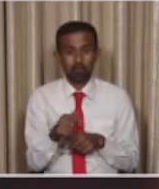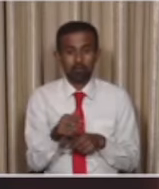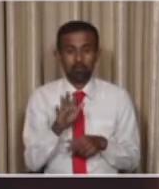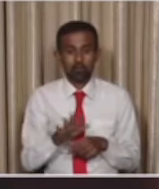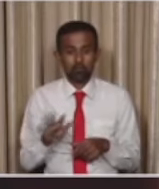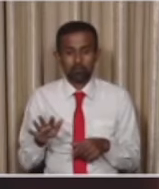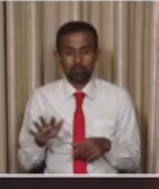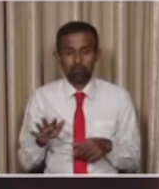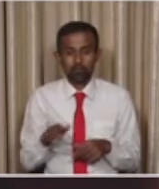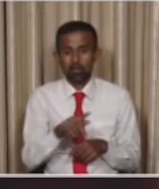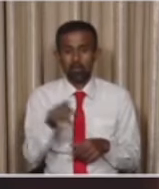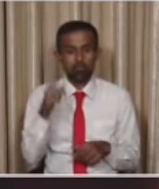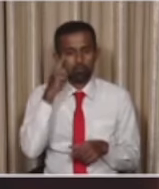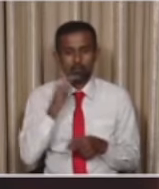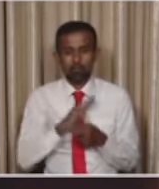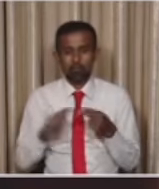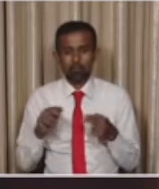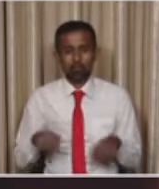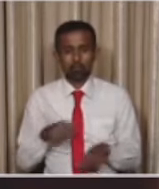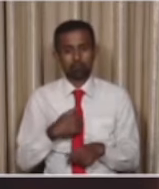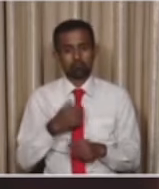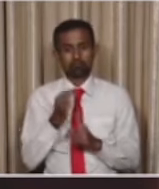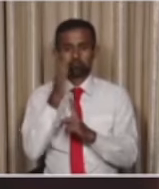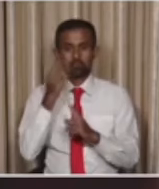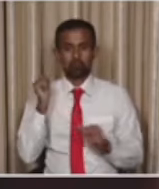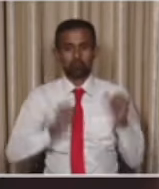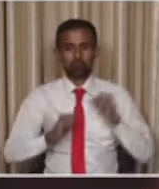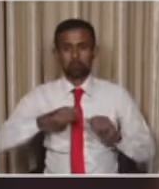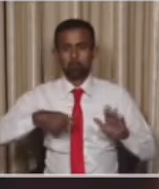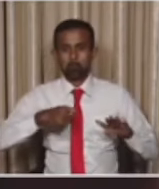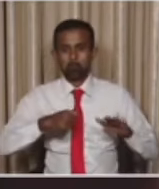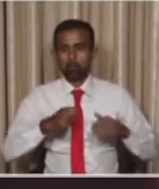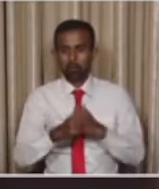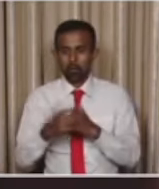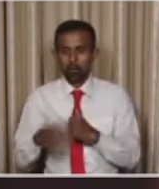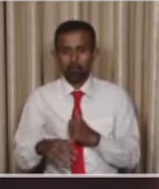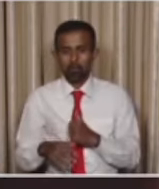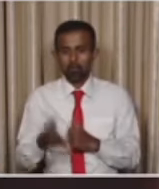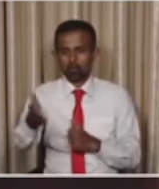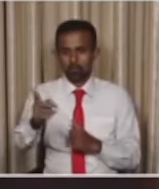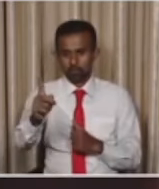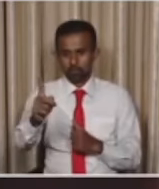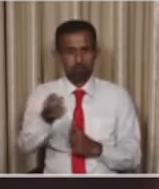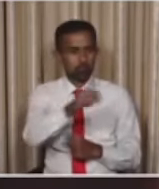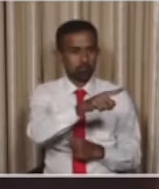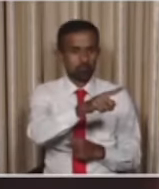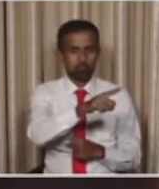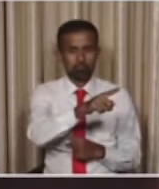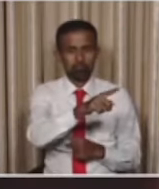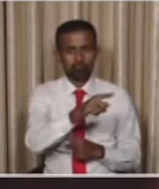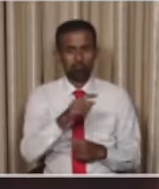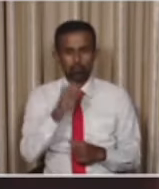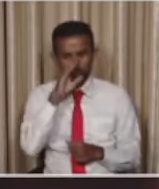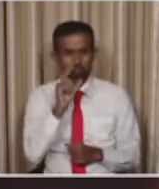කියලා කවුරුත් හිතන්න එපා. මේ දැම්මම ජනාධිපති සමහරු සූට් මාගෙන ඉන්නවා. මේ පැත්තෙන් එක්කෙනෙක් කියනකොට අනිත් පැත්තේ එක්කෙනා උදේ